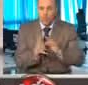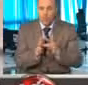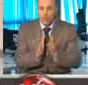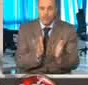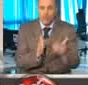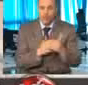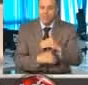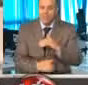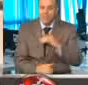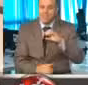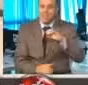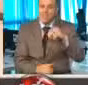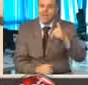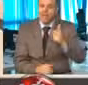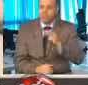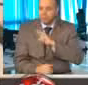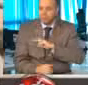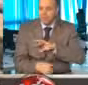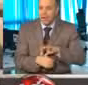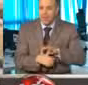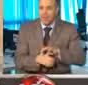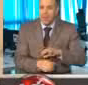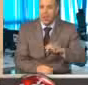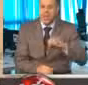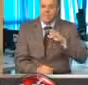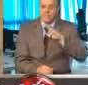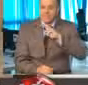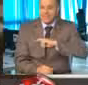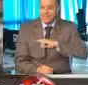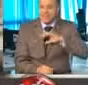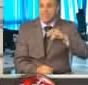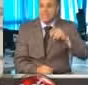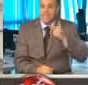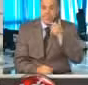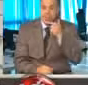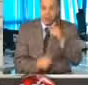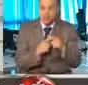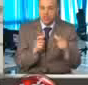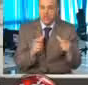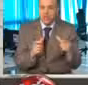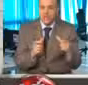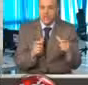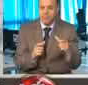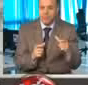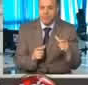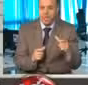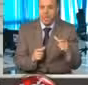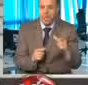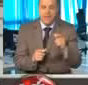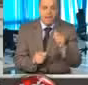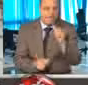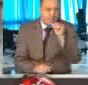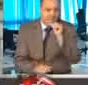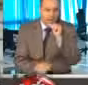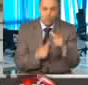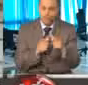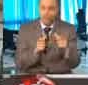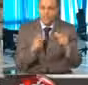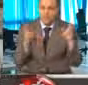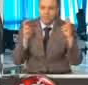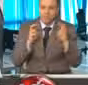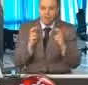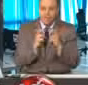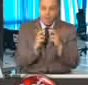الصندوق الوطني للتأمين على المرض والصندوق الوطني للضمان الاجتماعي والشركة التونسية لاستغلال وتوزيع المياه والشركة التونسية